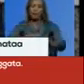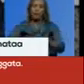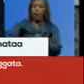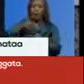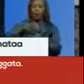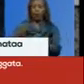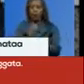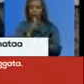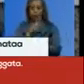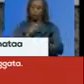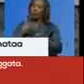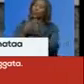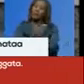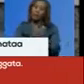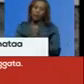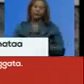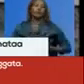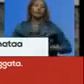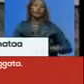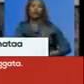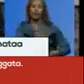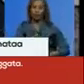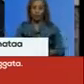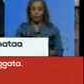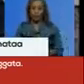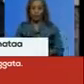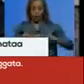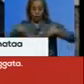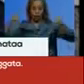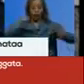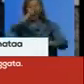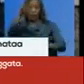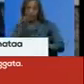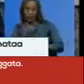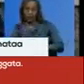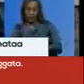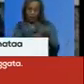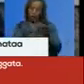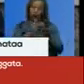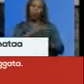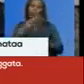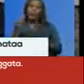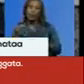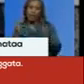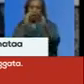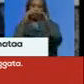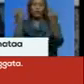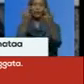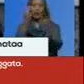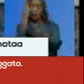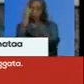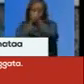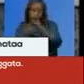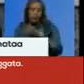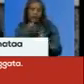ቀደም ሆናችሁ መሳተፍ ይኖርባችኋል። የወጣቱ ጥያቄ የኢኮኖሚና የእኩል ተጠቃሚነት ብቻ